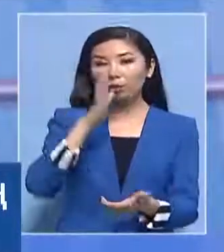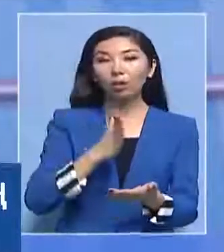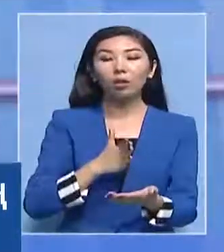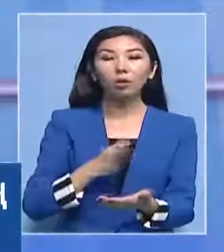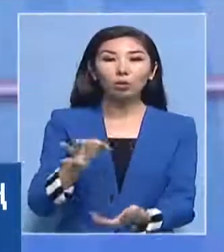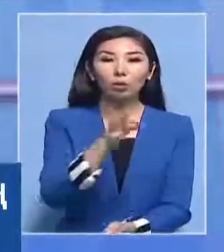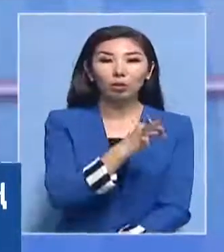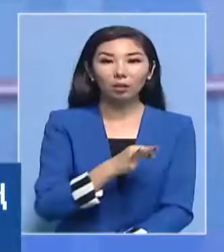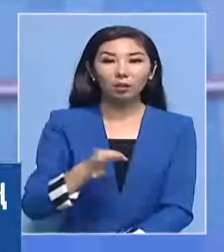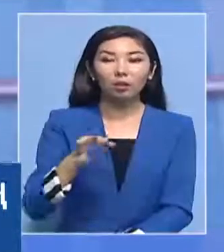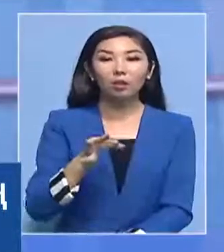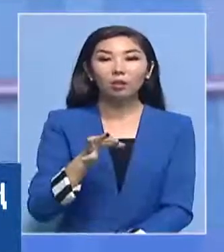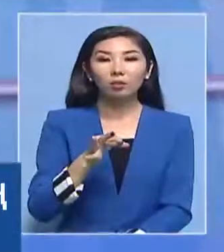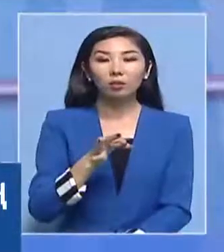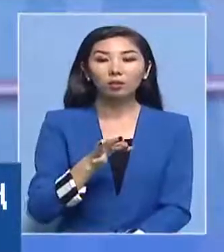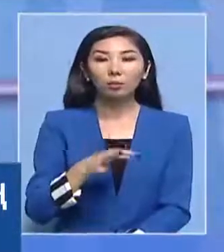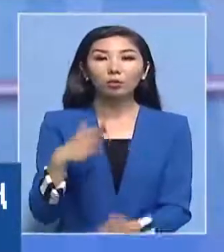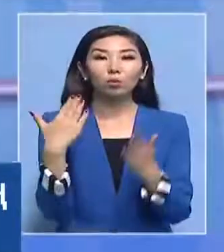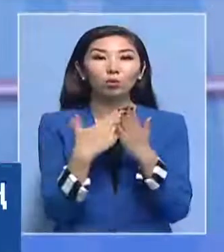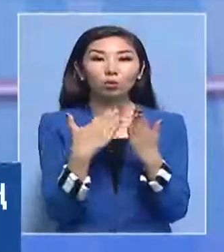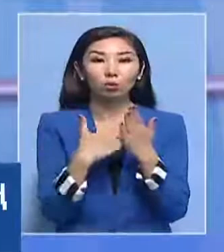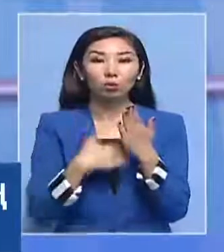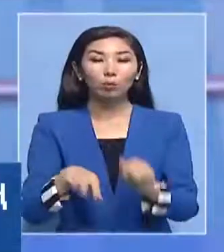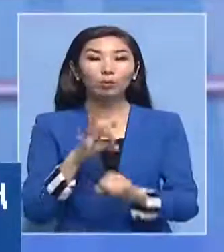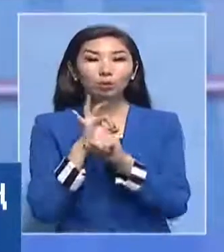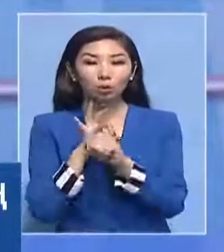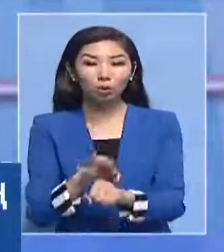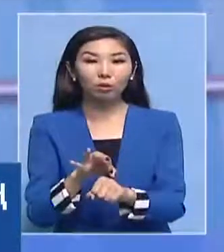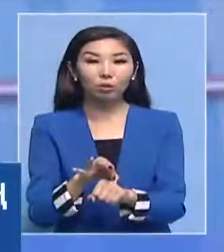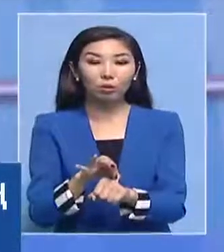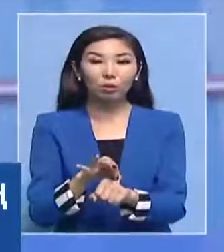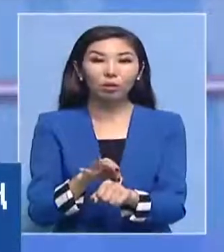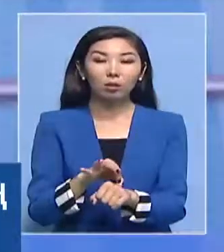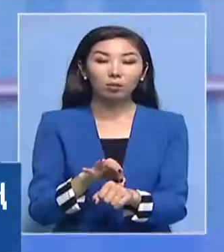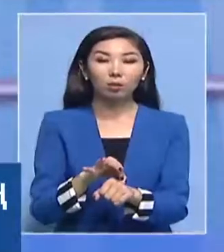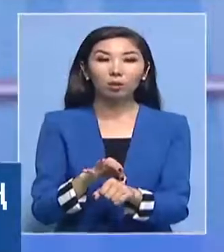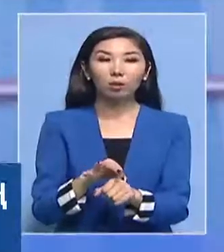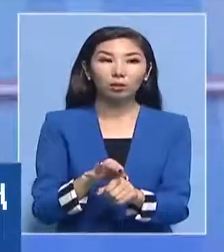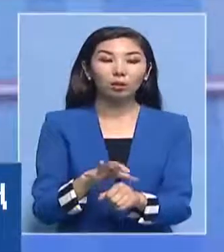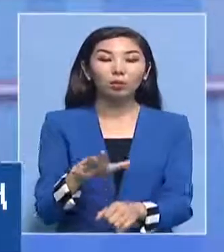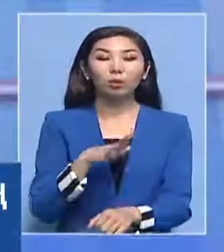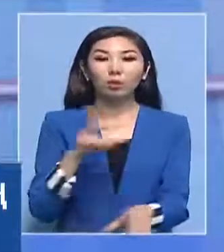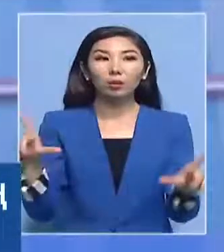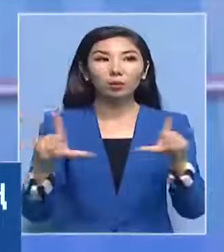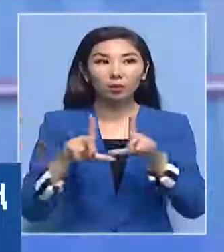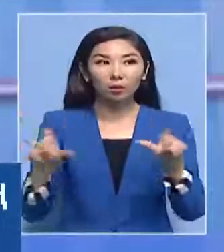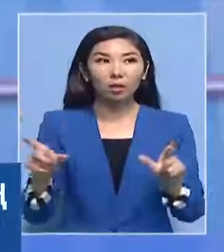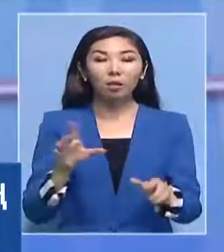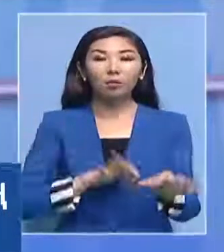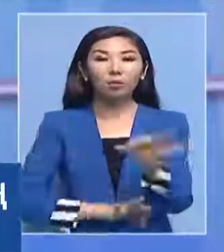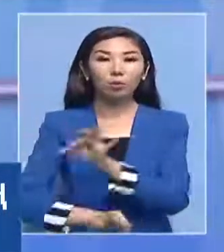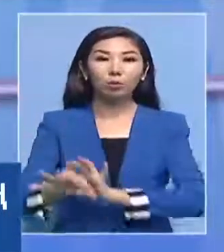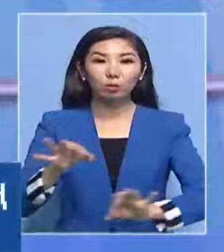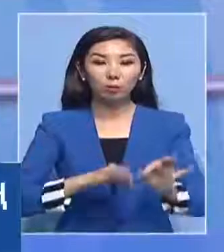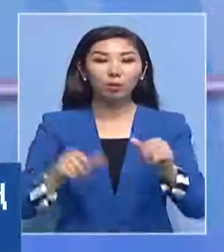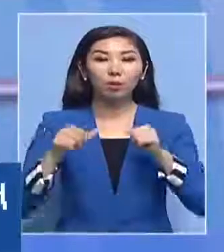өкілдері солар жаңағы арнайы мониторинг жүргізіп, шиеленіс болады деген мекемелерді сол алдын ала осы